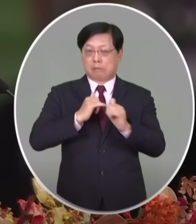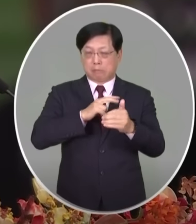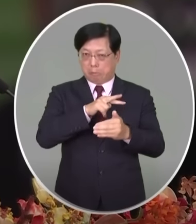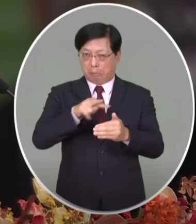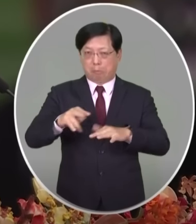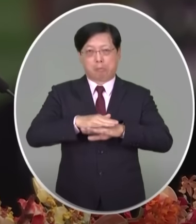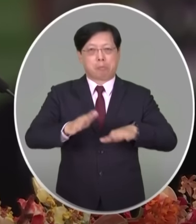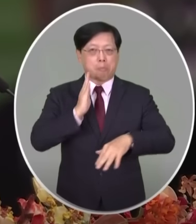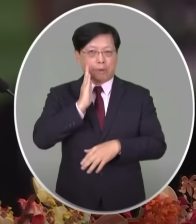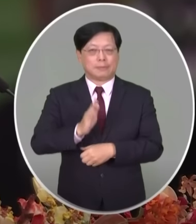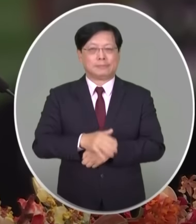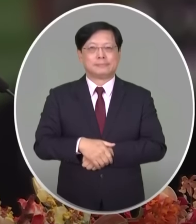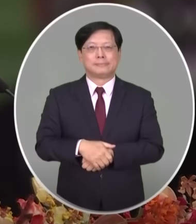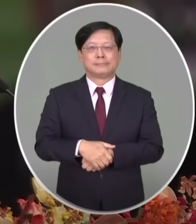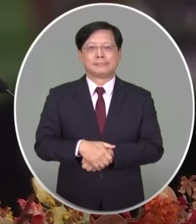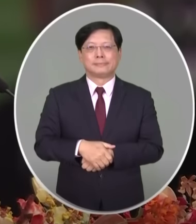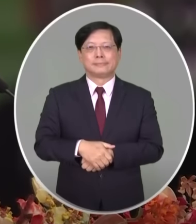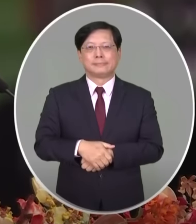和谐。